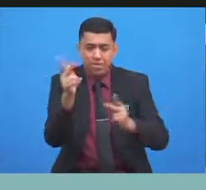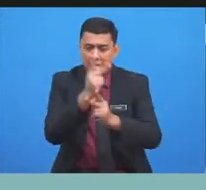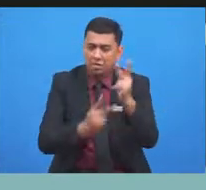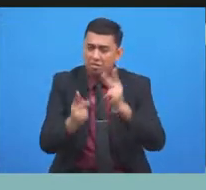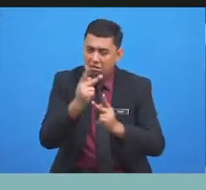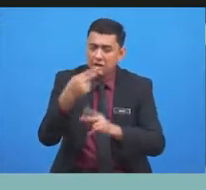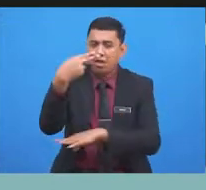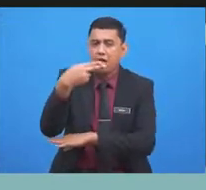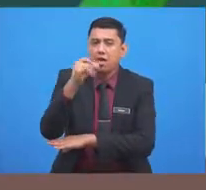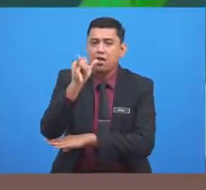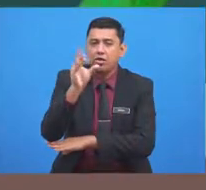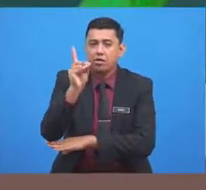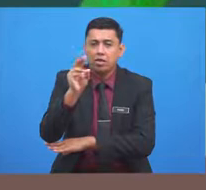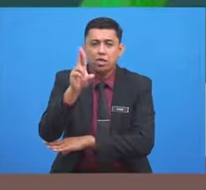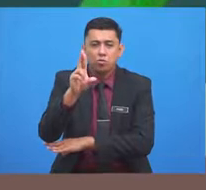hidrologi.